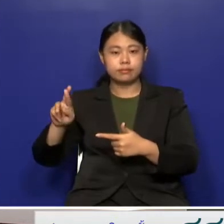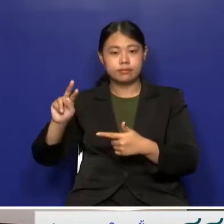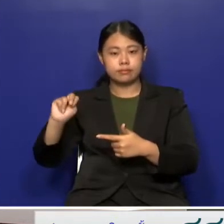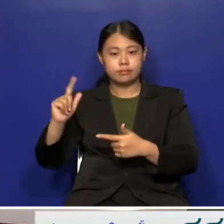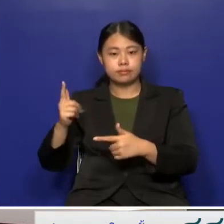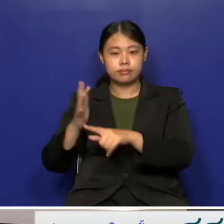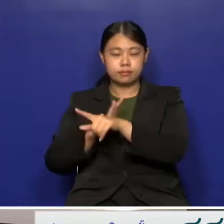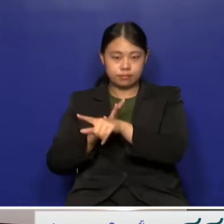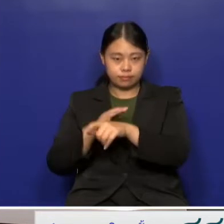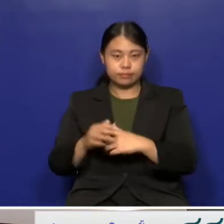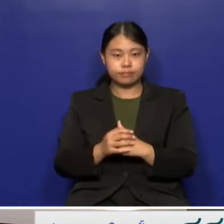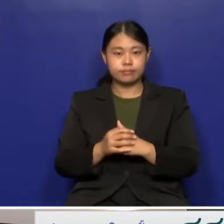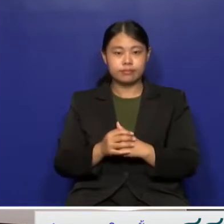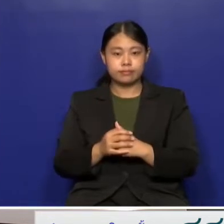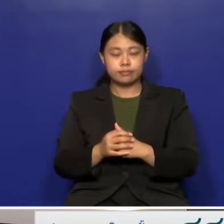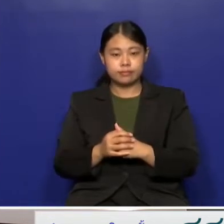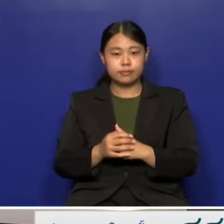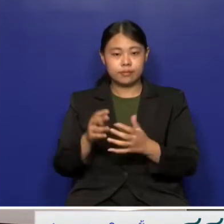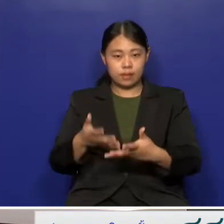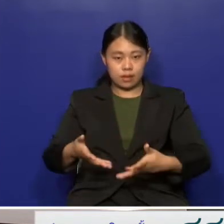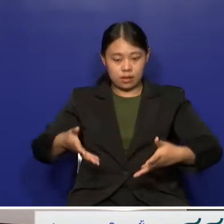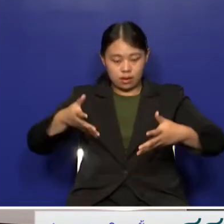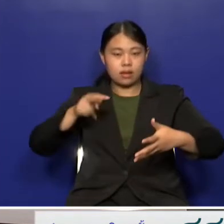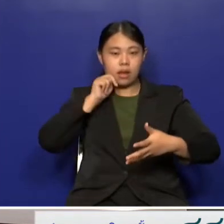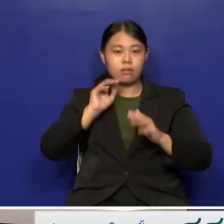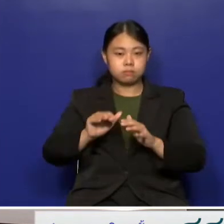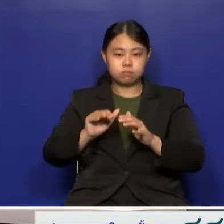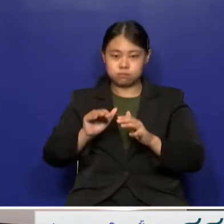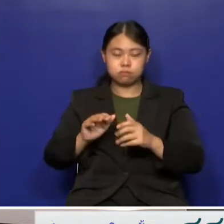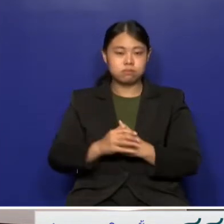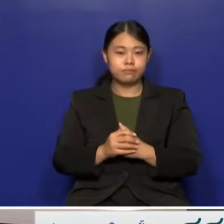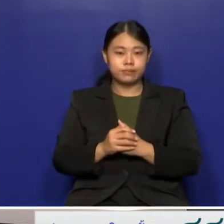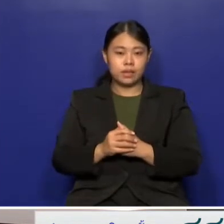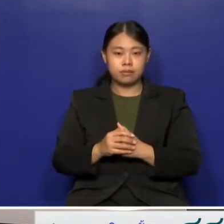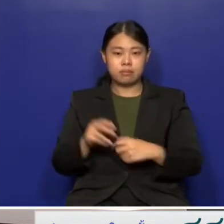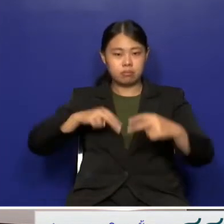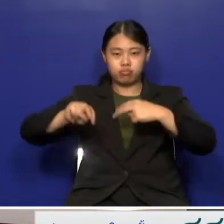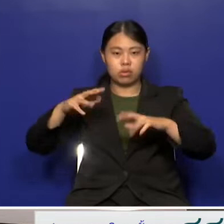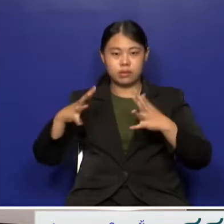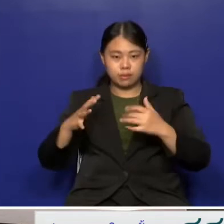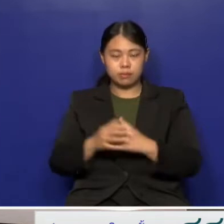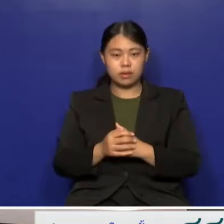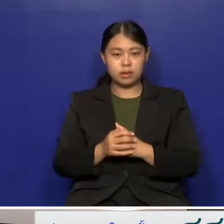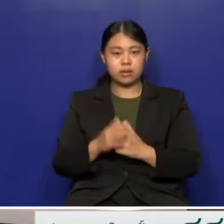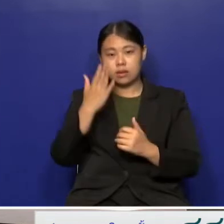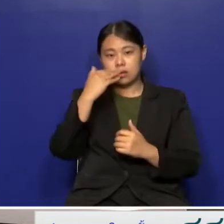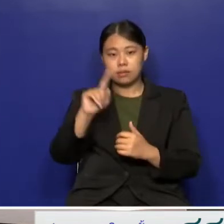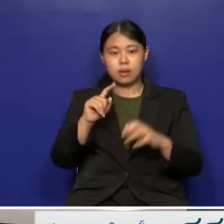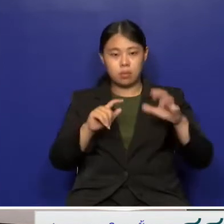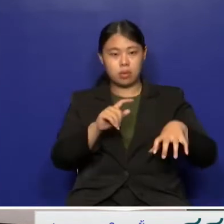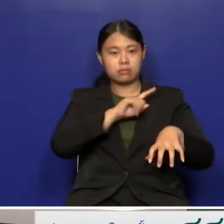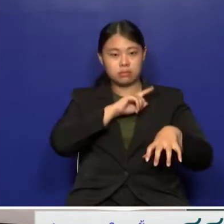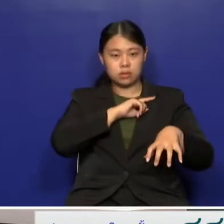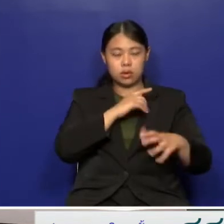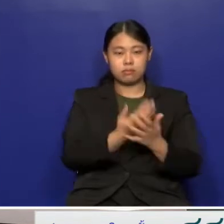อำเภอภูกระดึงตอนนี้ขาดการดูแลเป็นเวลานานครั เนองจากหนวยงานไม่สามารถของกบประมาณได้จึงฝากไปยัง